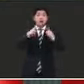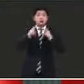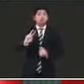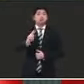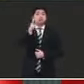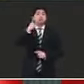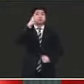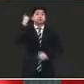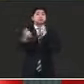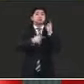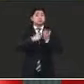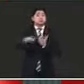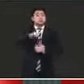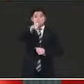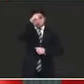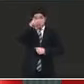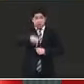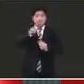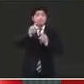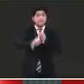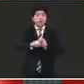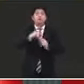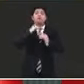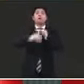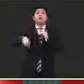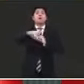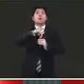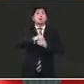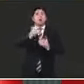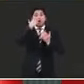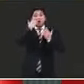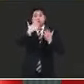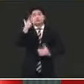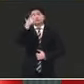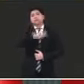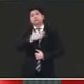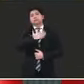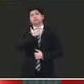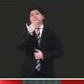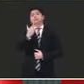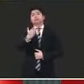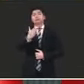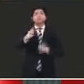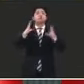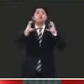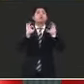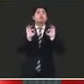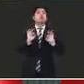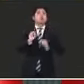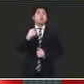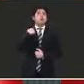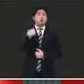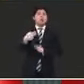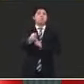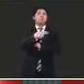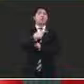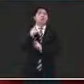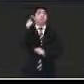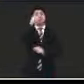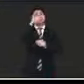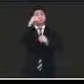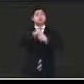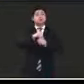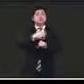ülkemiz ve milletimiz için hayırlara vesile olmasını diliyorum Cumartesi günü Balıkesir'de